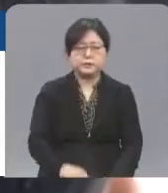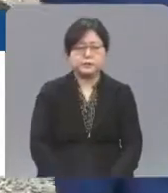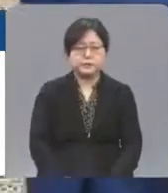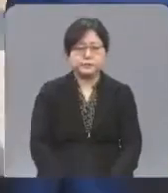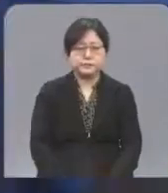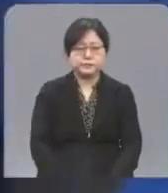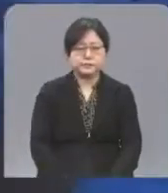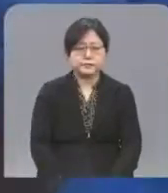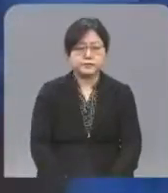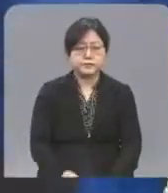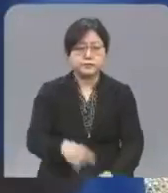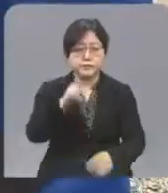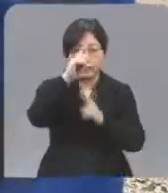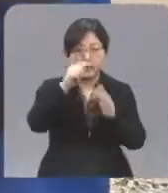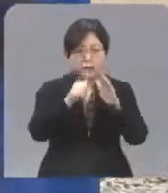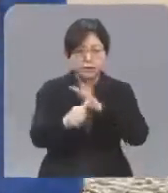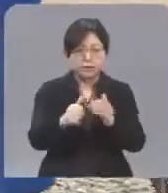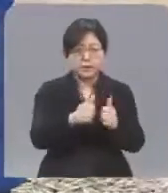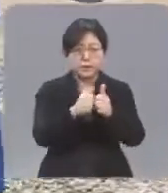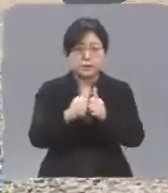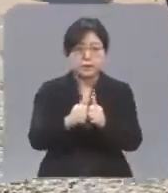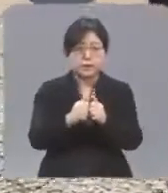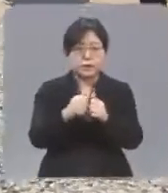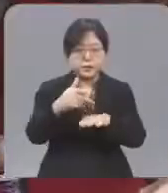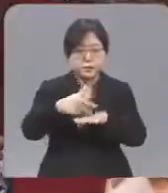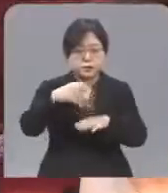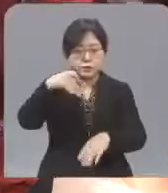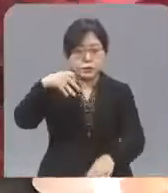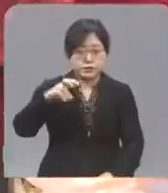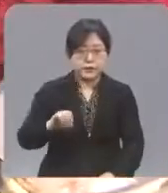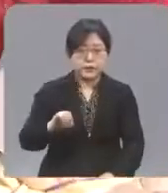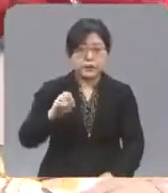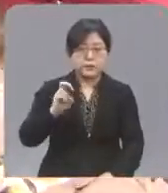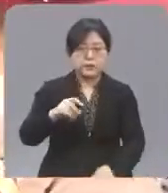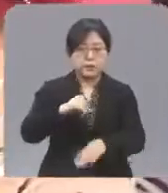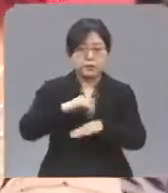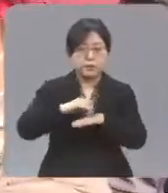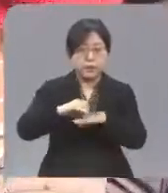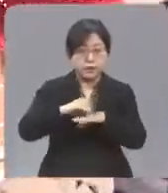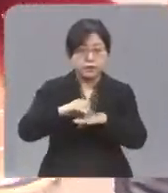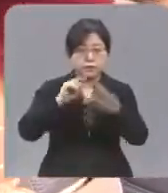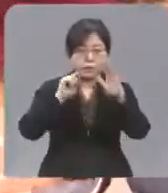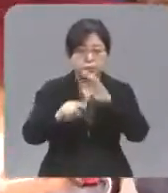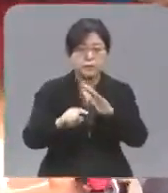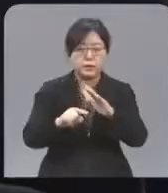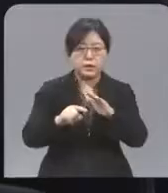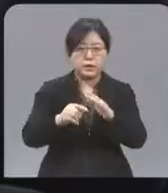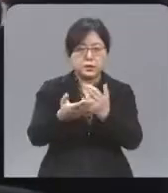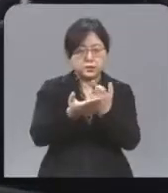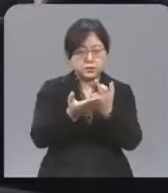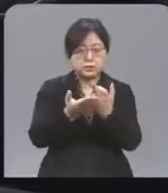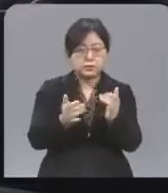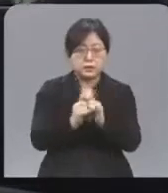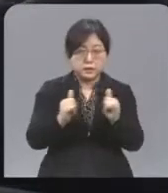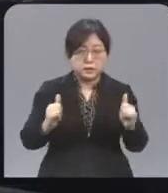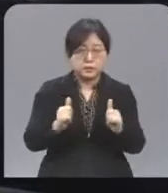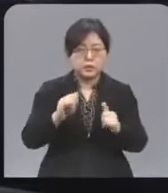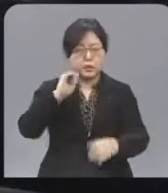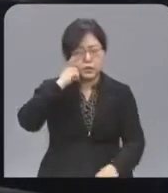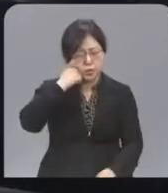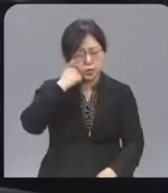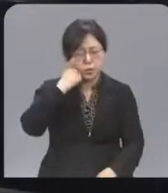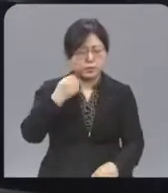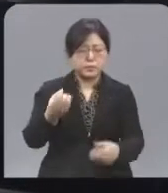아니에요? 이 대표 일행은 이어 진도 쉬미항과 완도 화흥포항 등을 방문해 섬 지역 농어민들의 애로사항